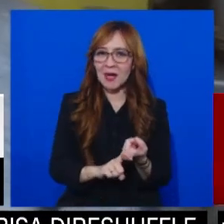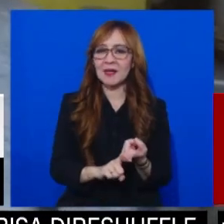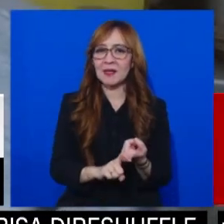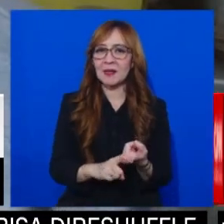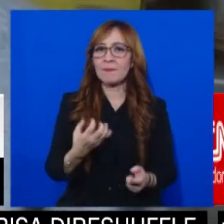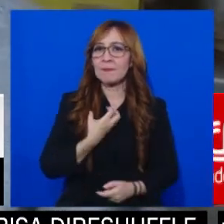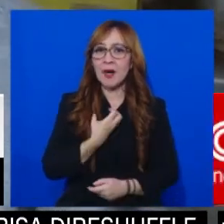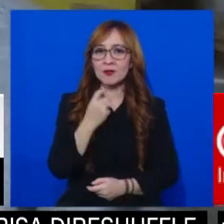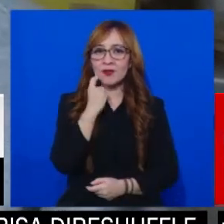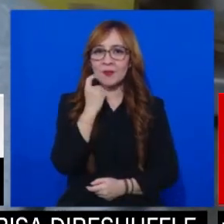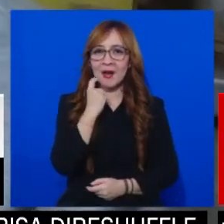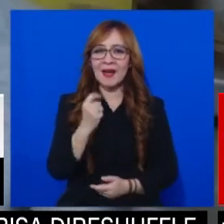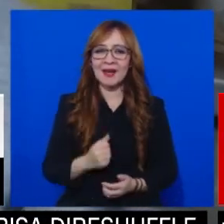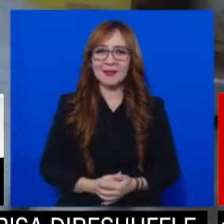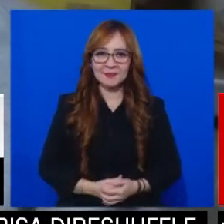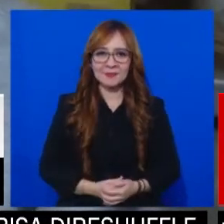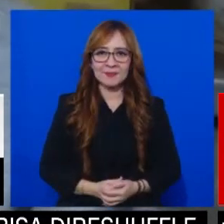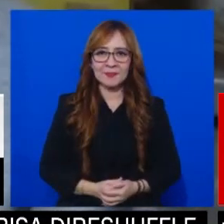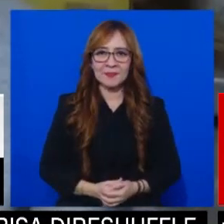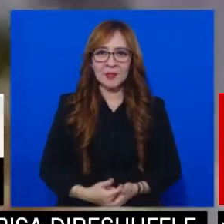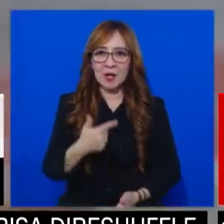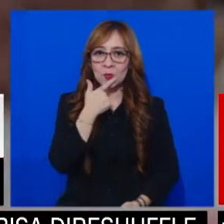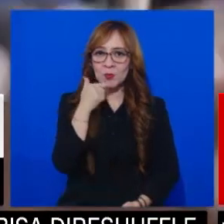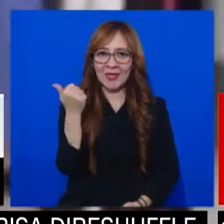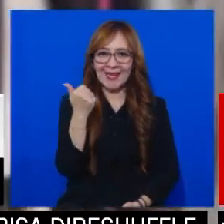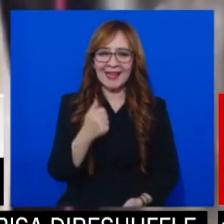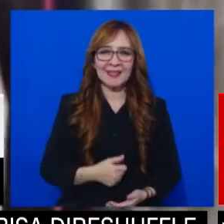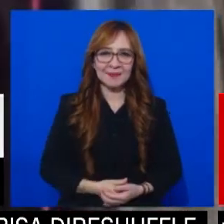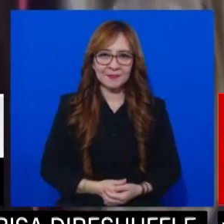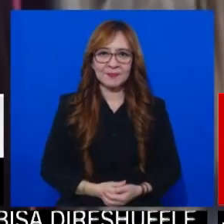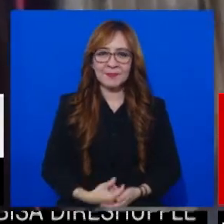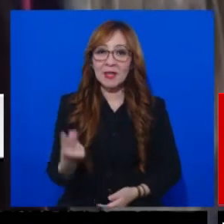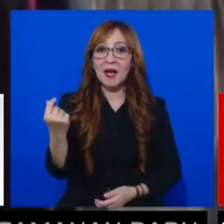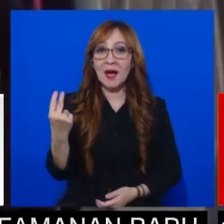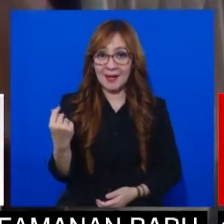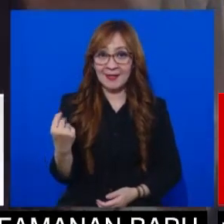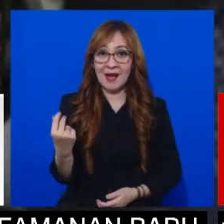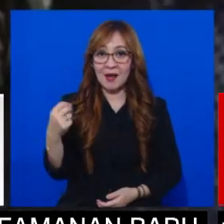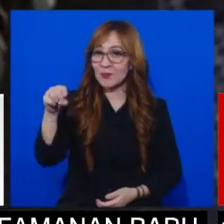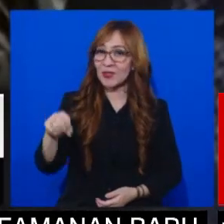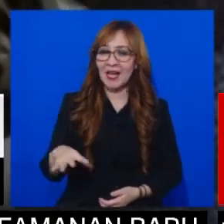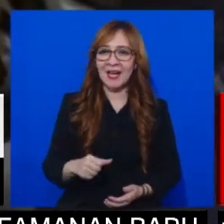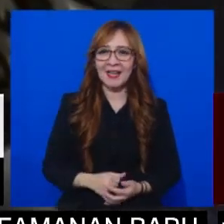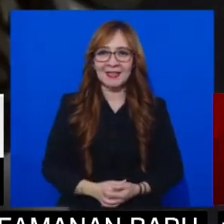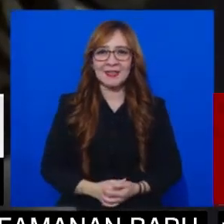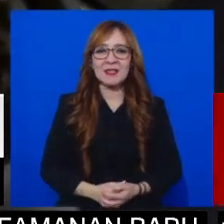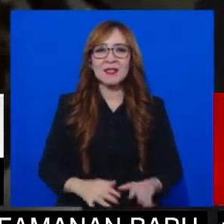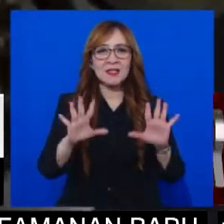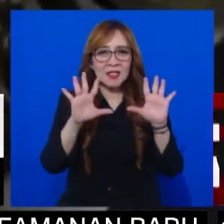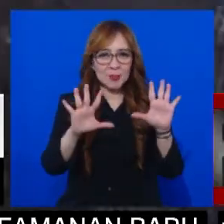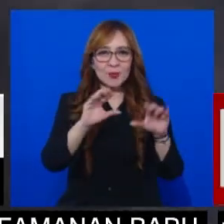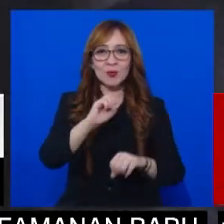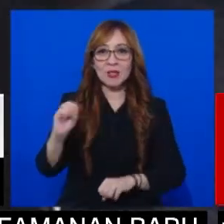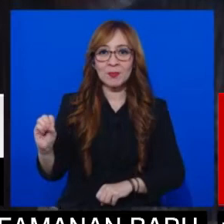sini. Nyicipin baksonya ternyata enak. Untuk harganya cukup ramah di kantong, yakni